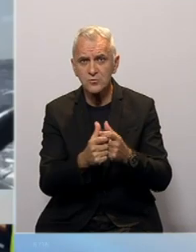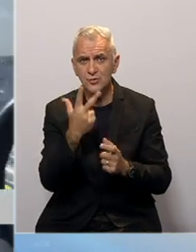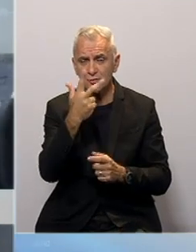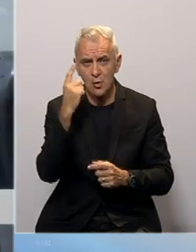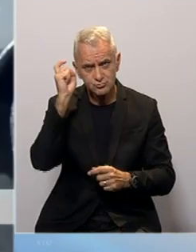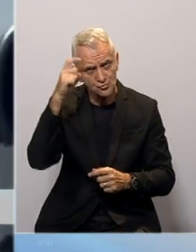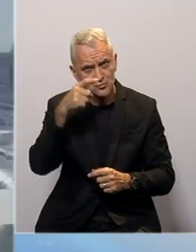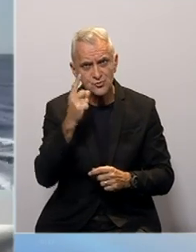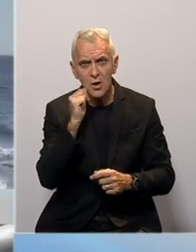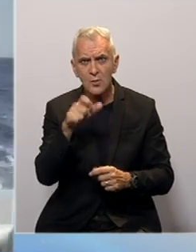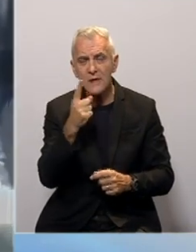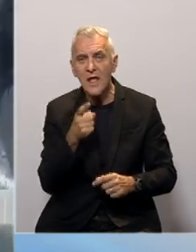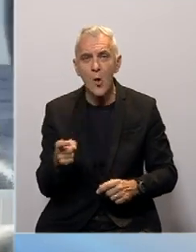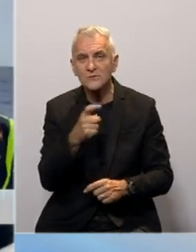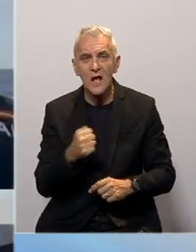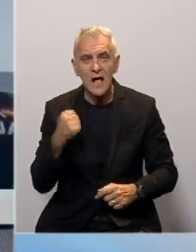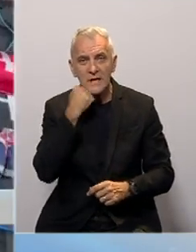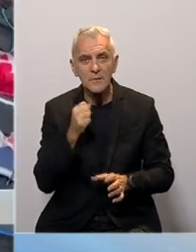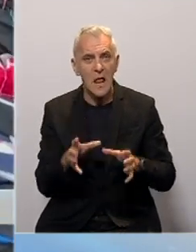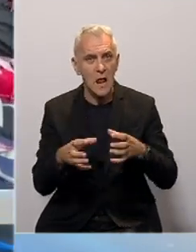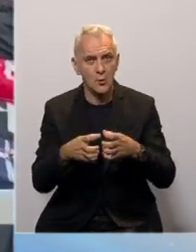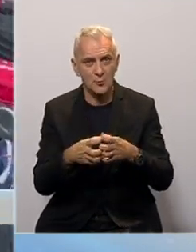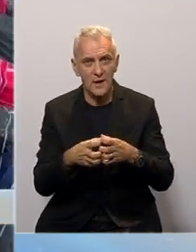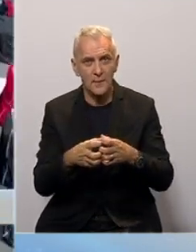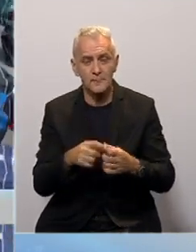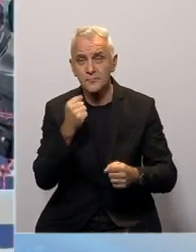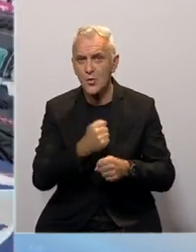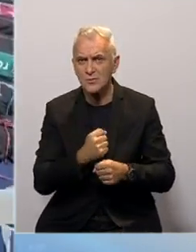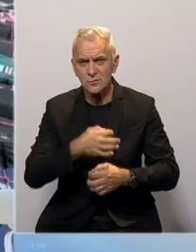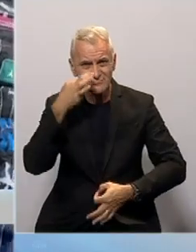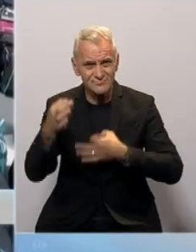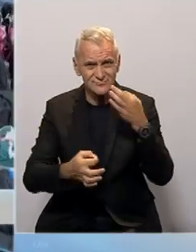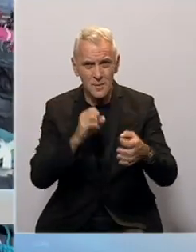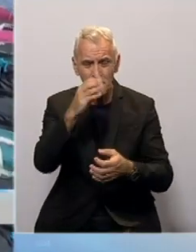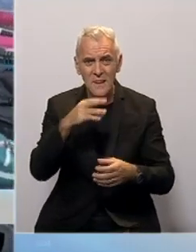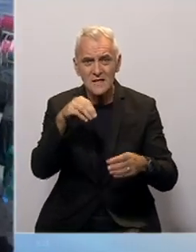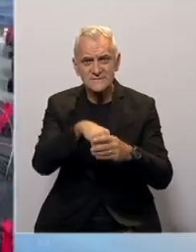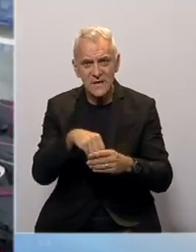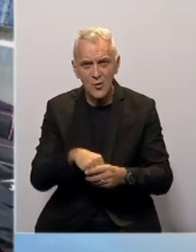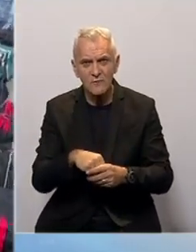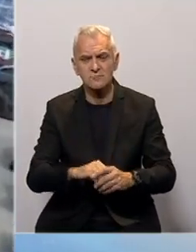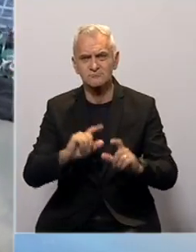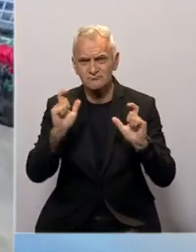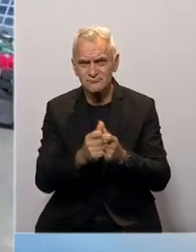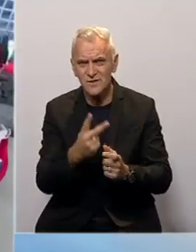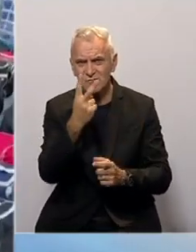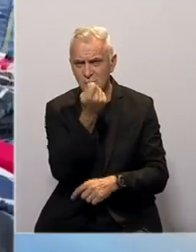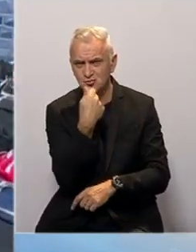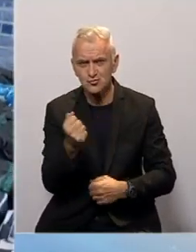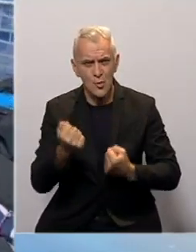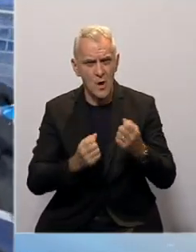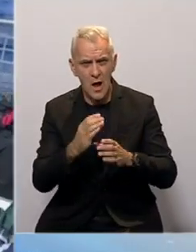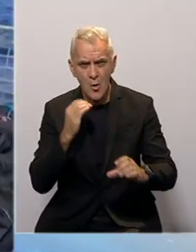trojica osumnjičenih kao i organizator kriminalne grupe. Izvršen je pretres 15 stanova, zapljenjena su dva skupocjena